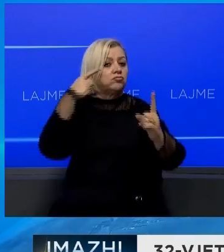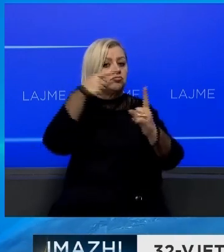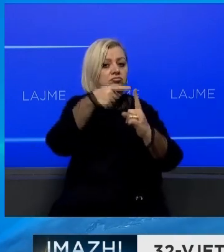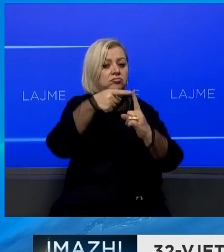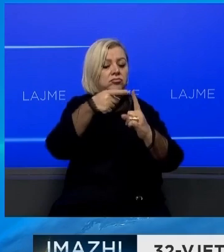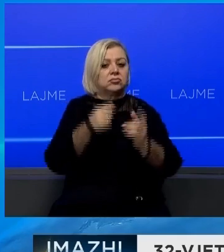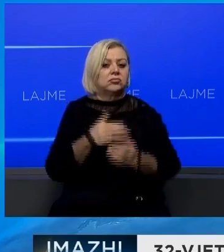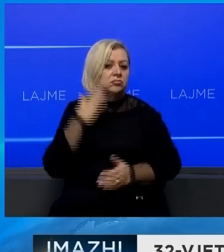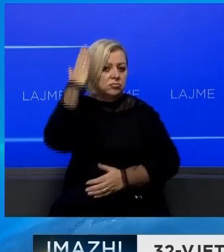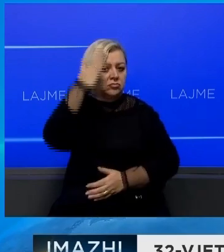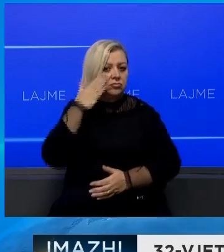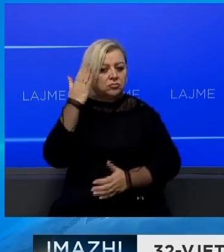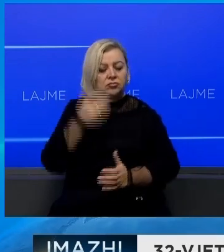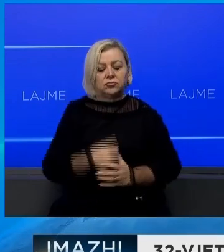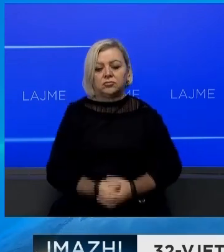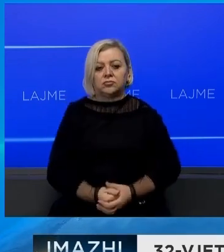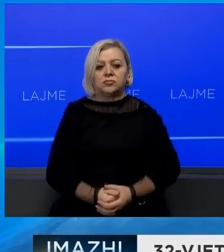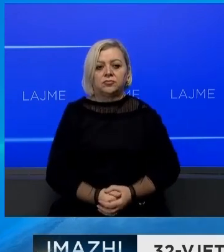veri atlantike.